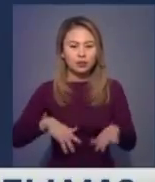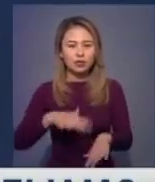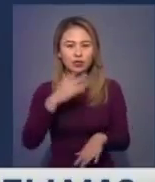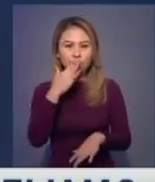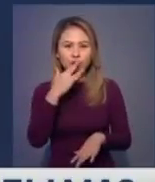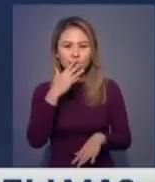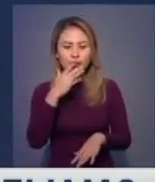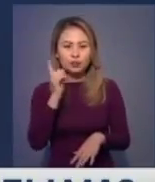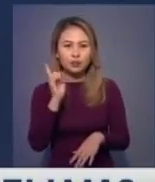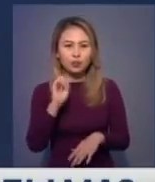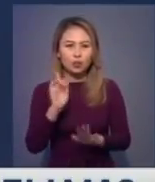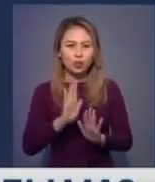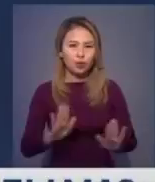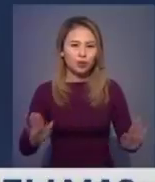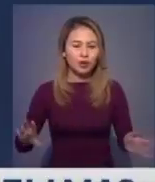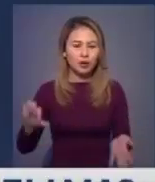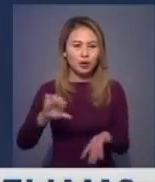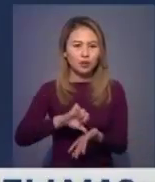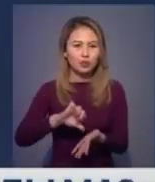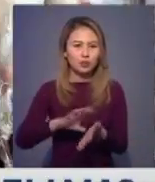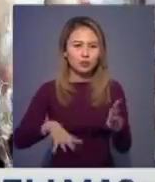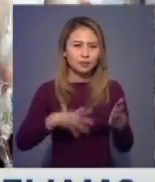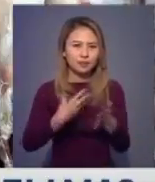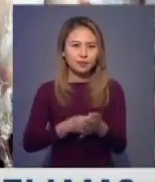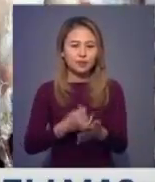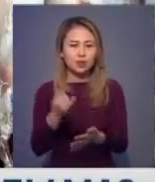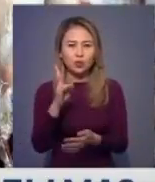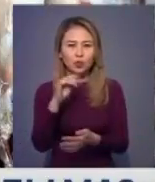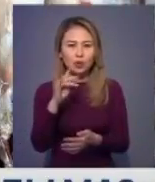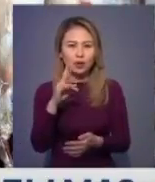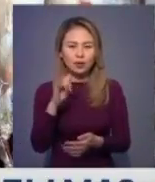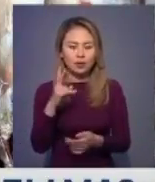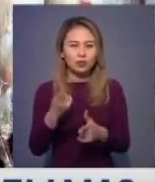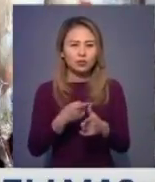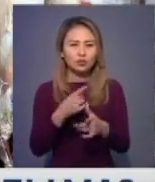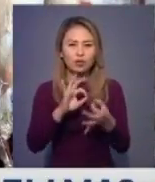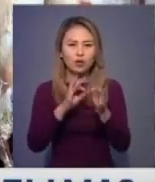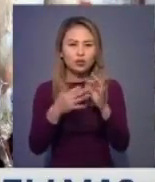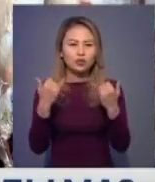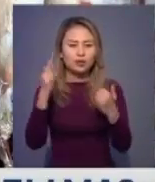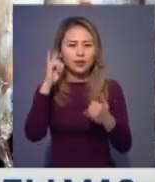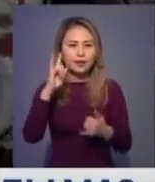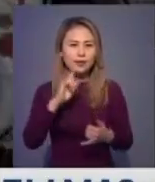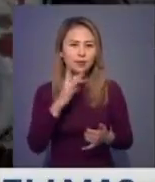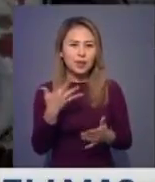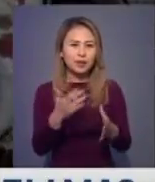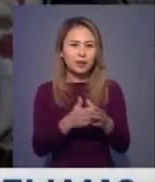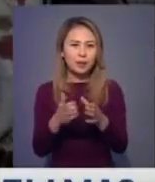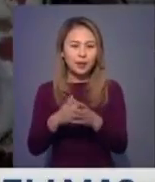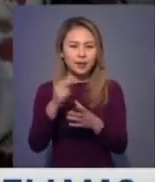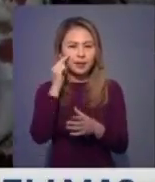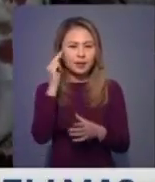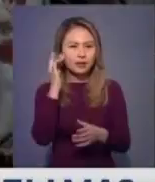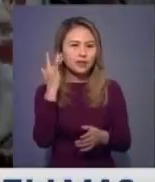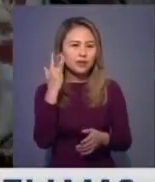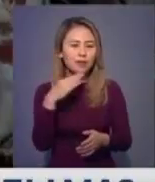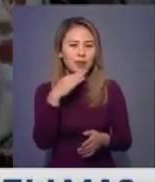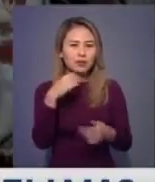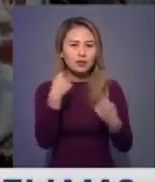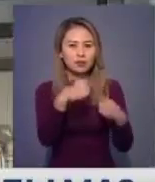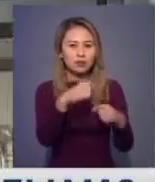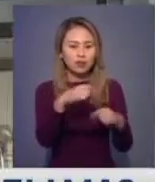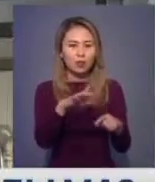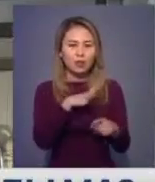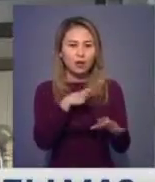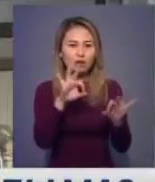шетелде көрмеге қатысуы төленеді. Нұралы Бөкейханның айтуынша, бүгінде қазақстандық 5 компания Қытайға ет экспорттауға рұқсат